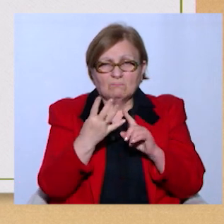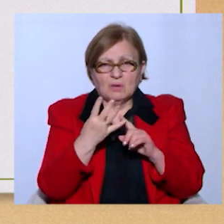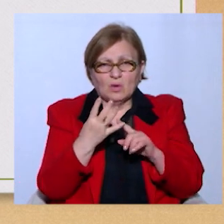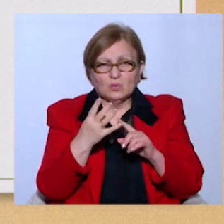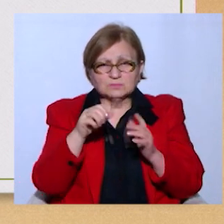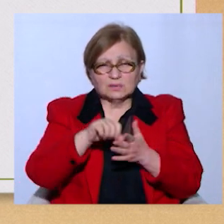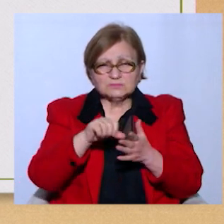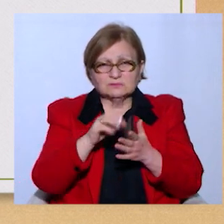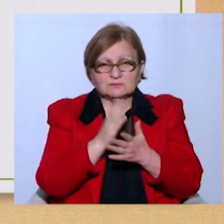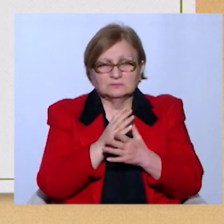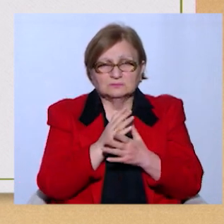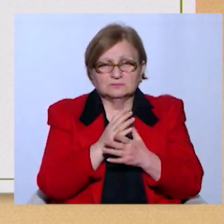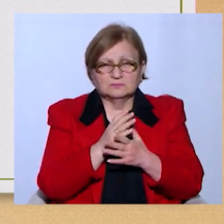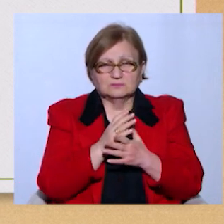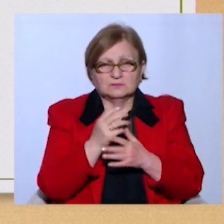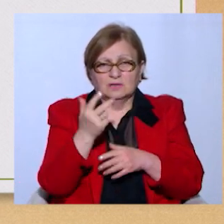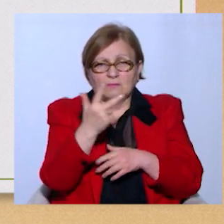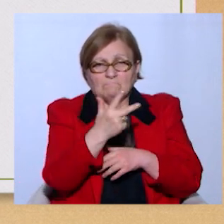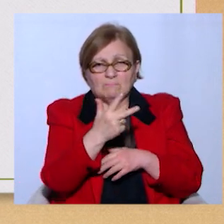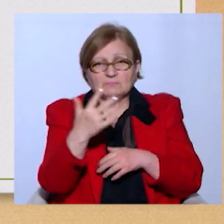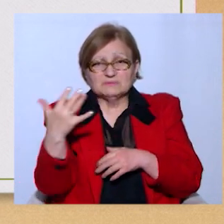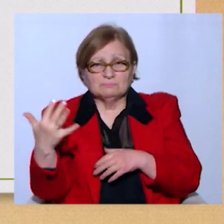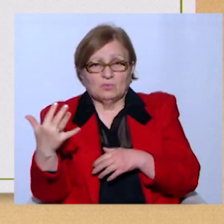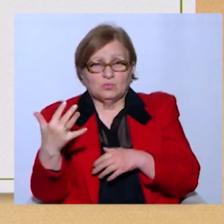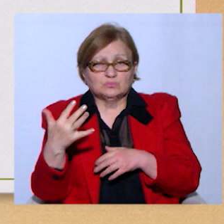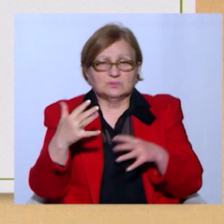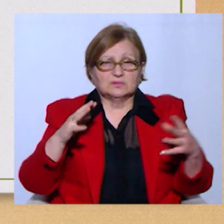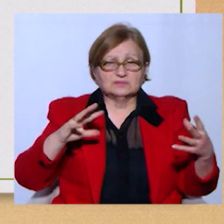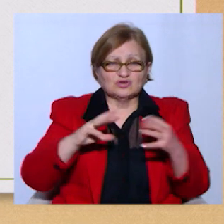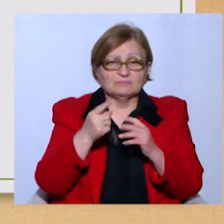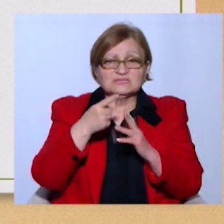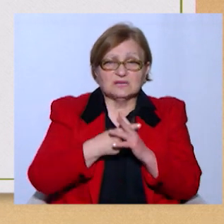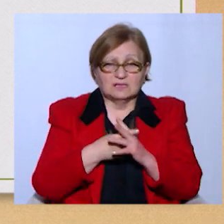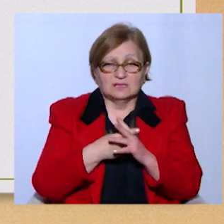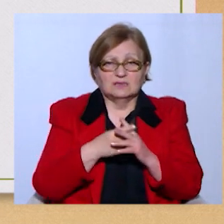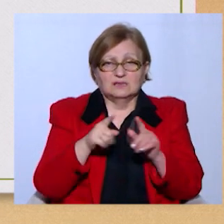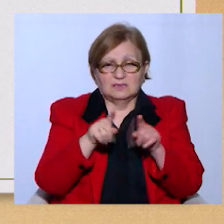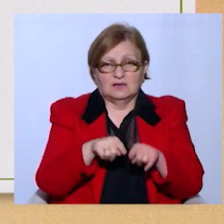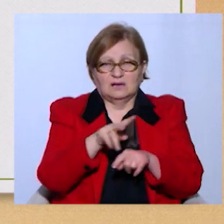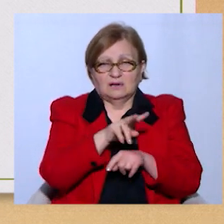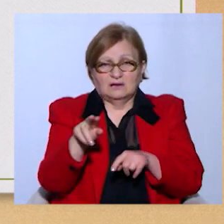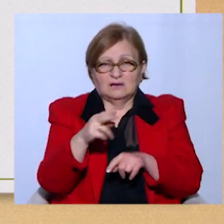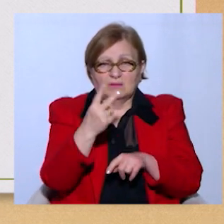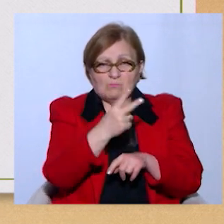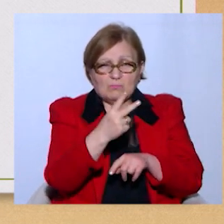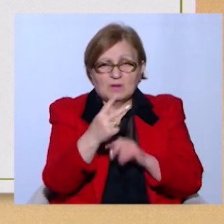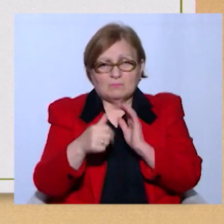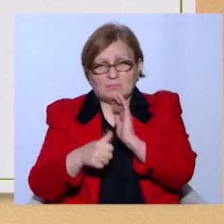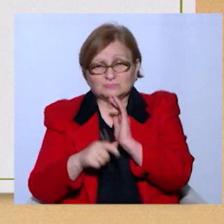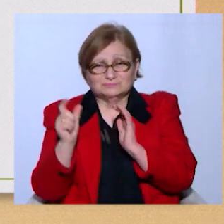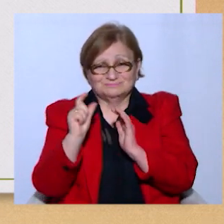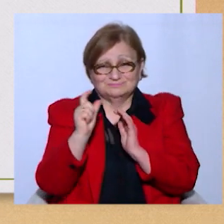არის მესამე და მეხუთე წევრების ჯამის ნახევარი, აგრეთვე იგი მეორე და მეექვსე წევრების